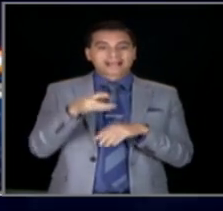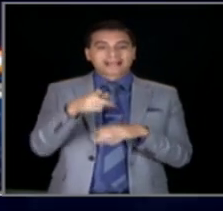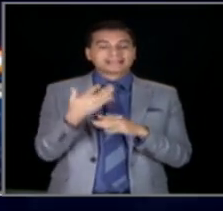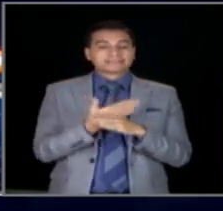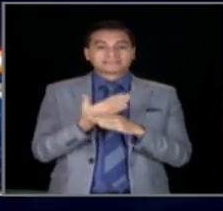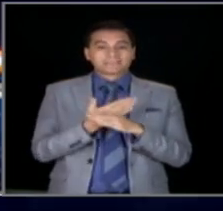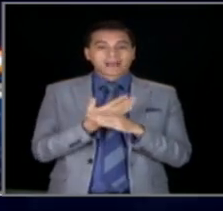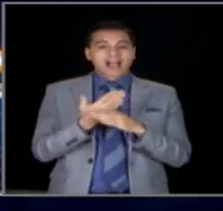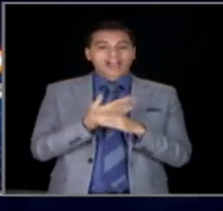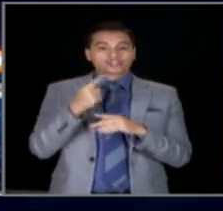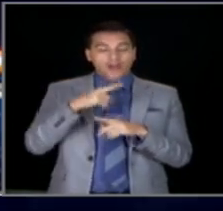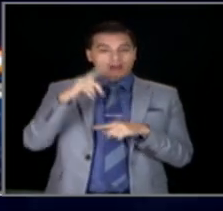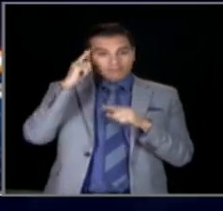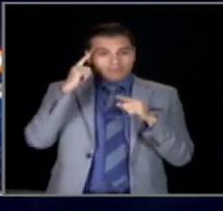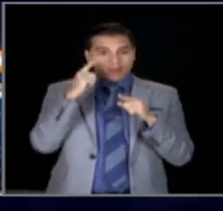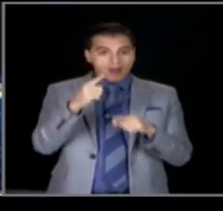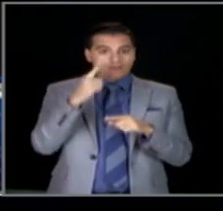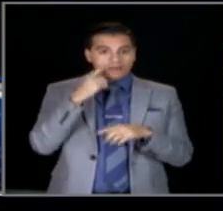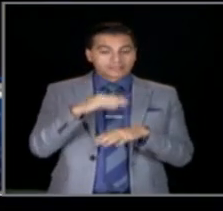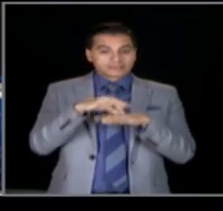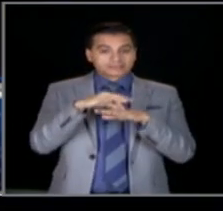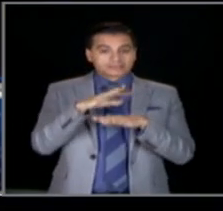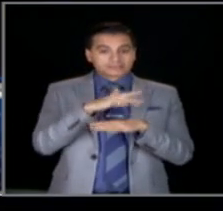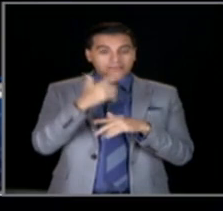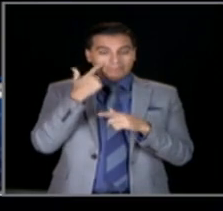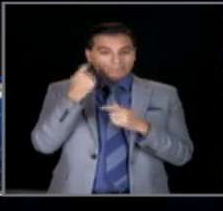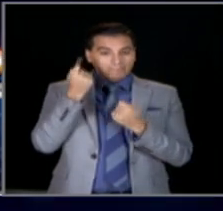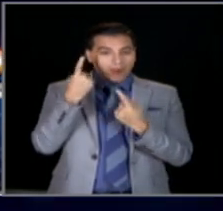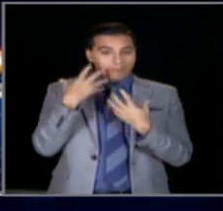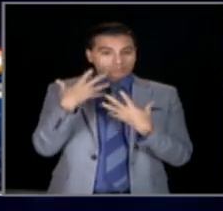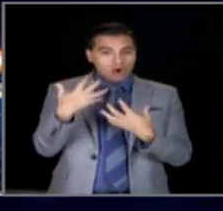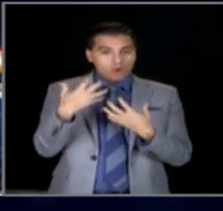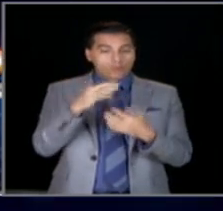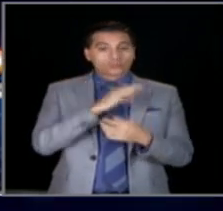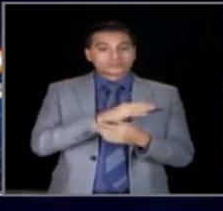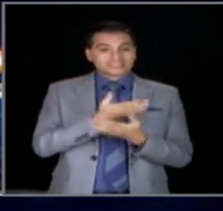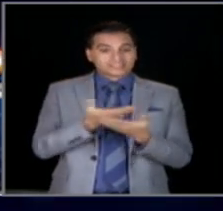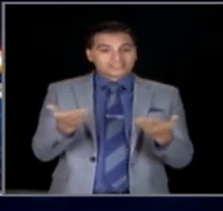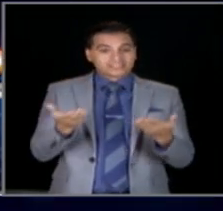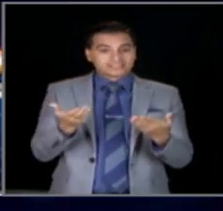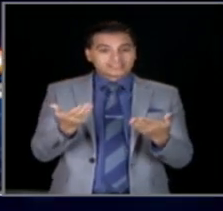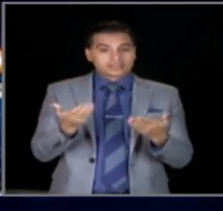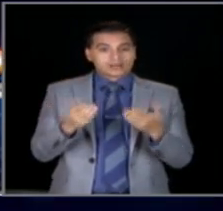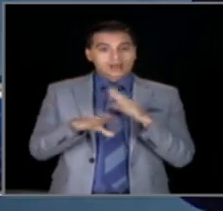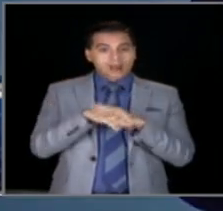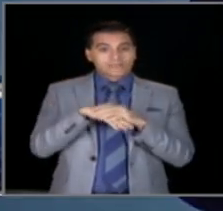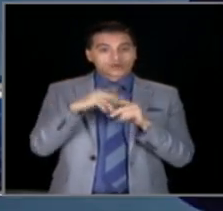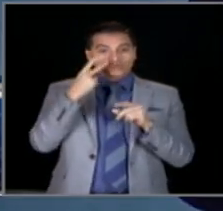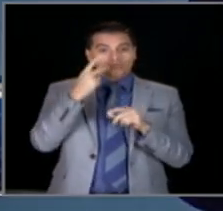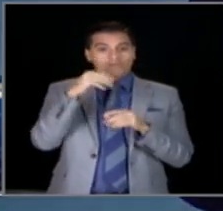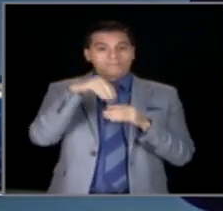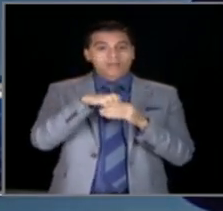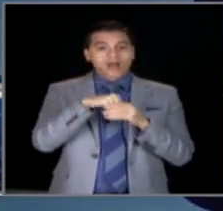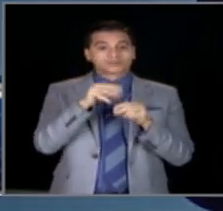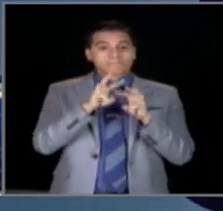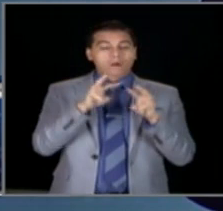دي ليه؟ علشان الناس تاخد منا المعلومة وتستفيد منها، تروح على فري بيك تشوف إيه اللي